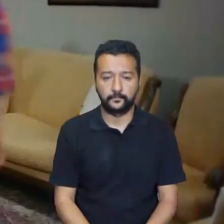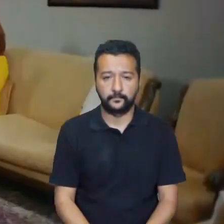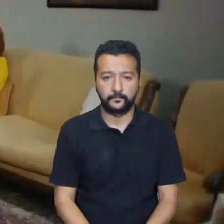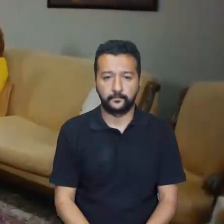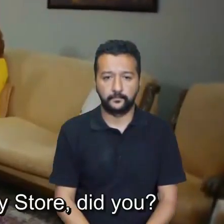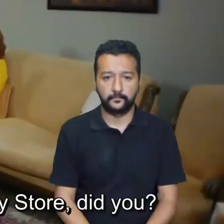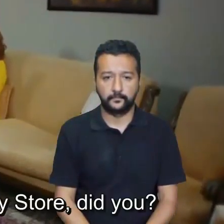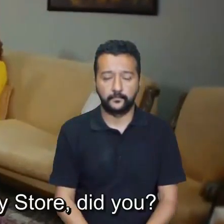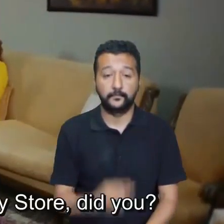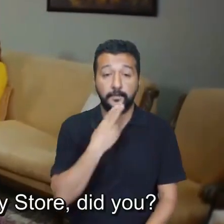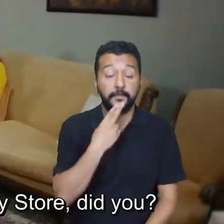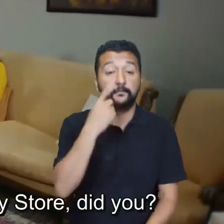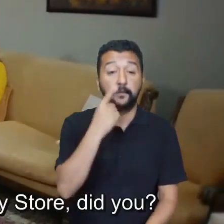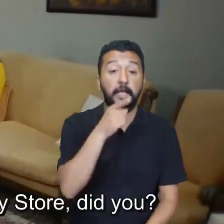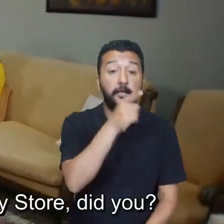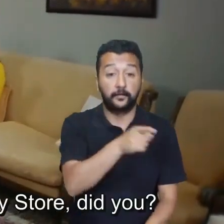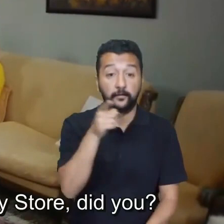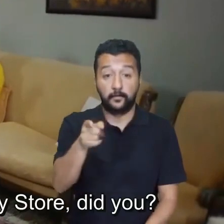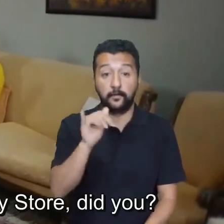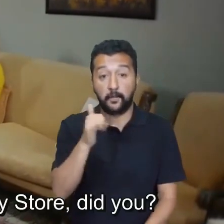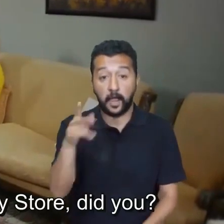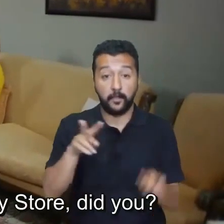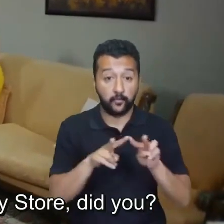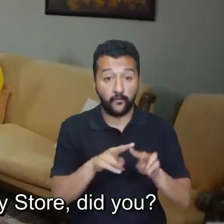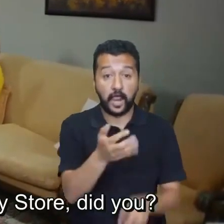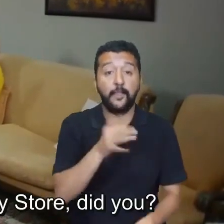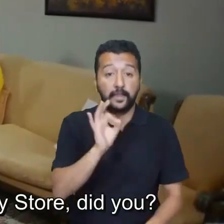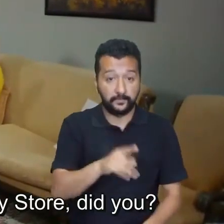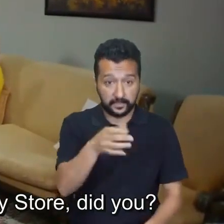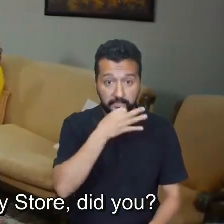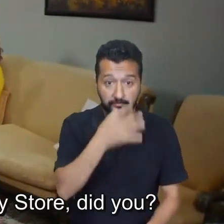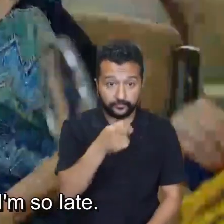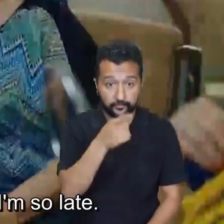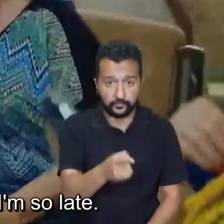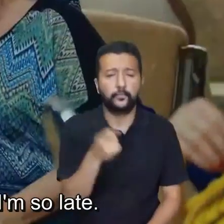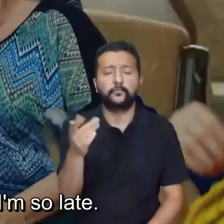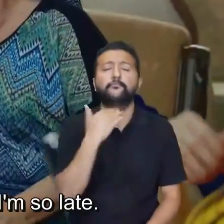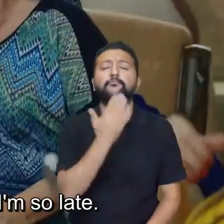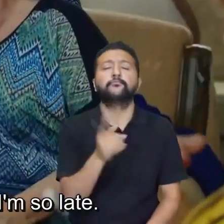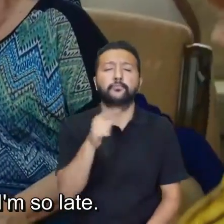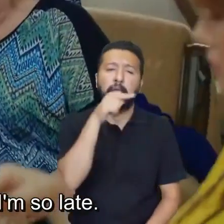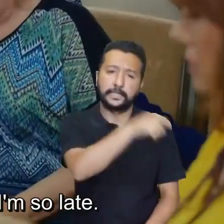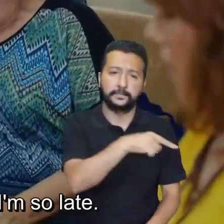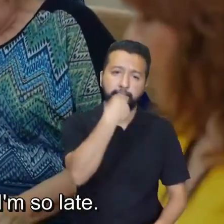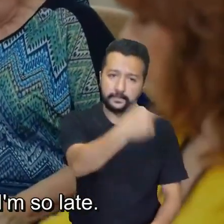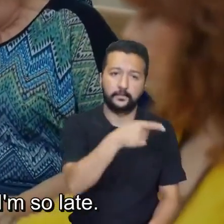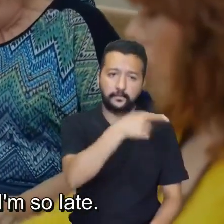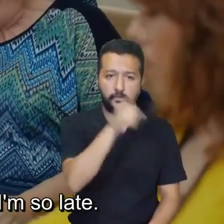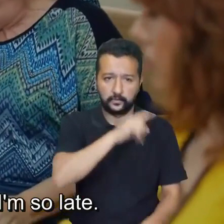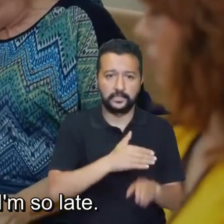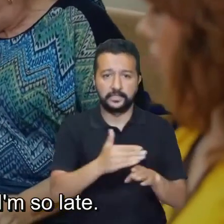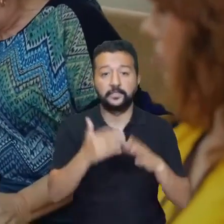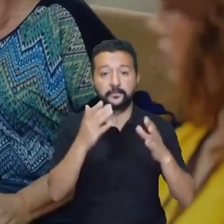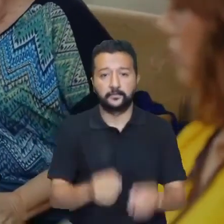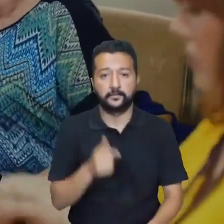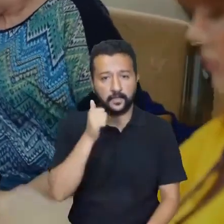fotoğrafı Adile'nin kucağında. Kız bana bak. O bakkal Mürvet'ten almadın değil mi siparişleri? Olur mu hiç anneciğim? Aşağı mahalle indim. O yüzden bu kadar